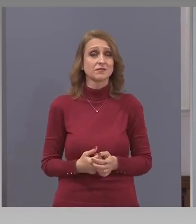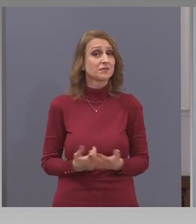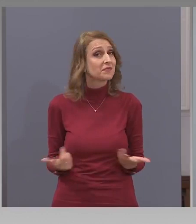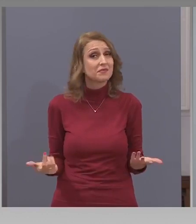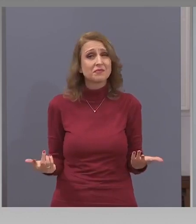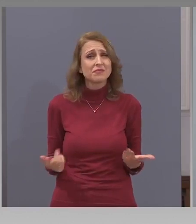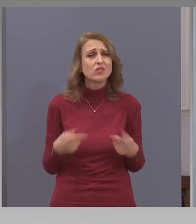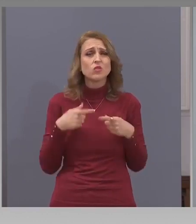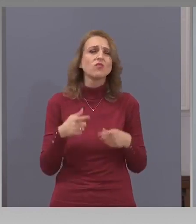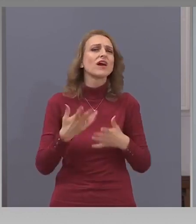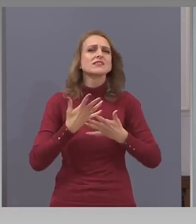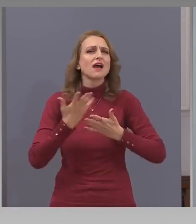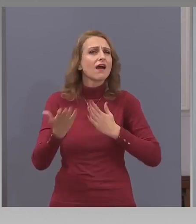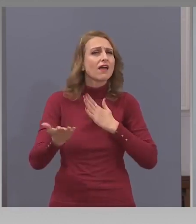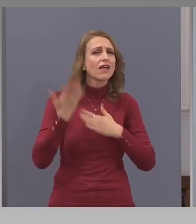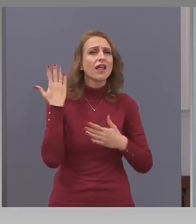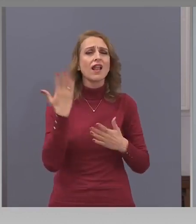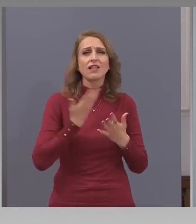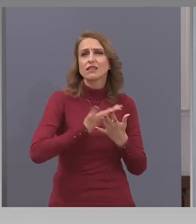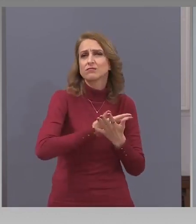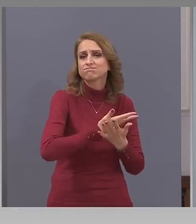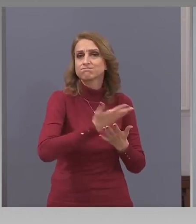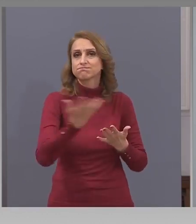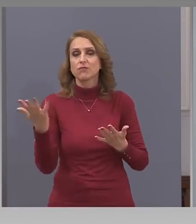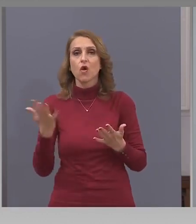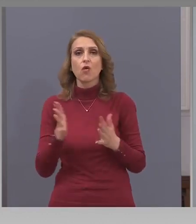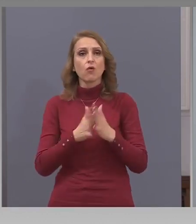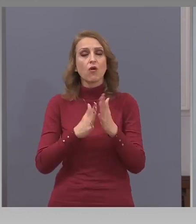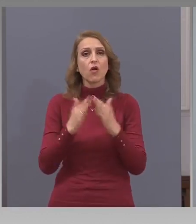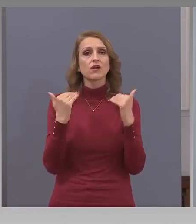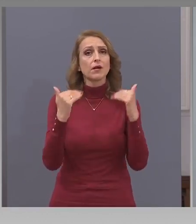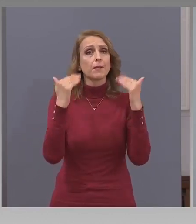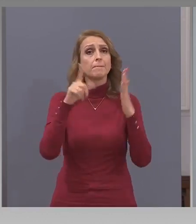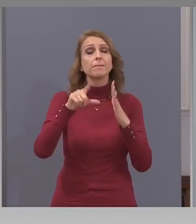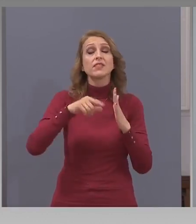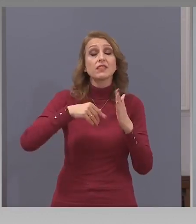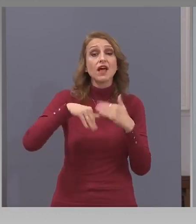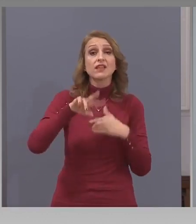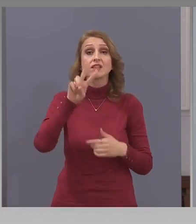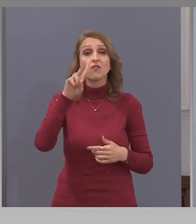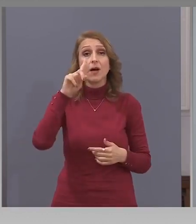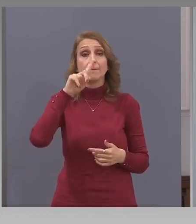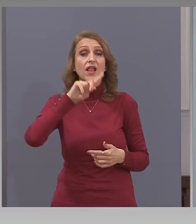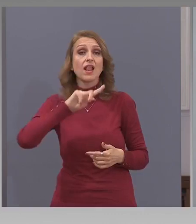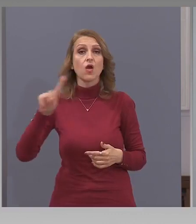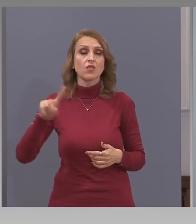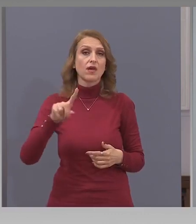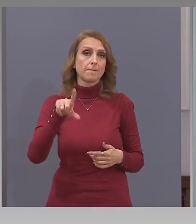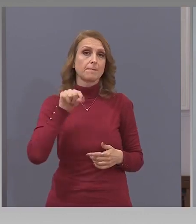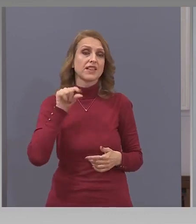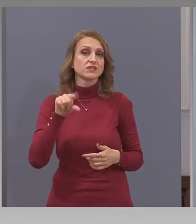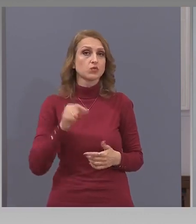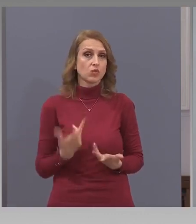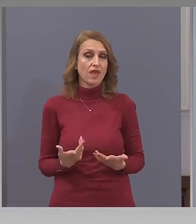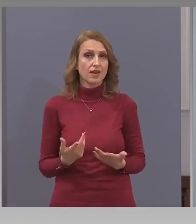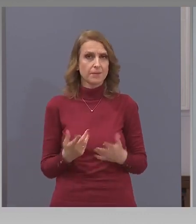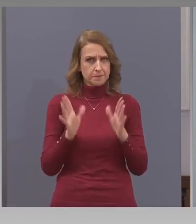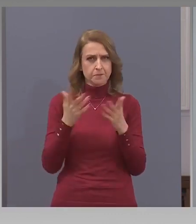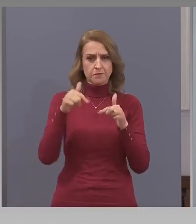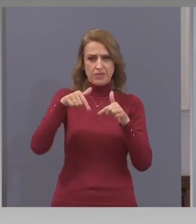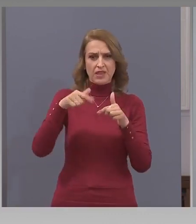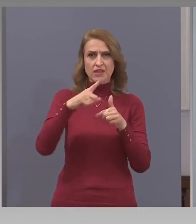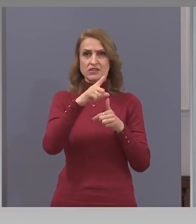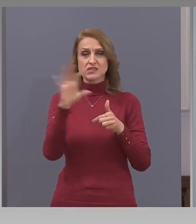Това са хиляди хора, защото са над 2 милиона пенсионери. От тях 100 хиляди да